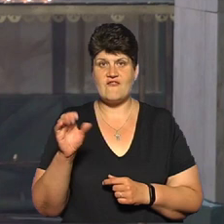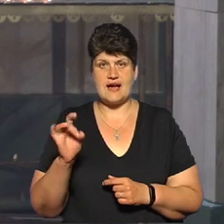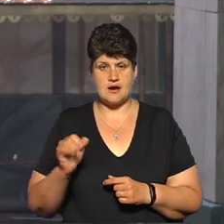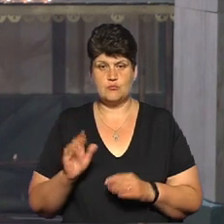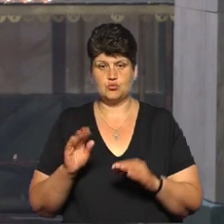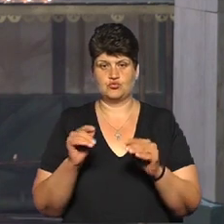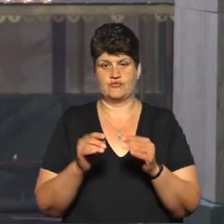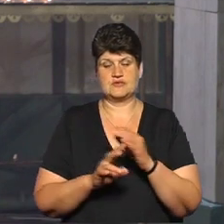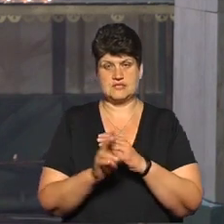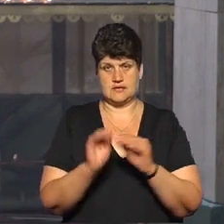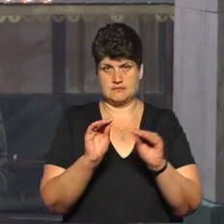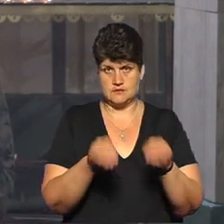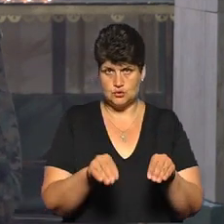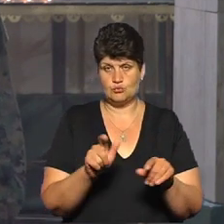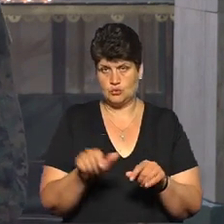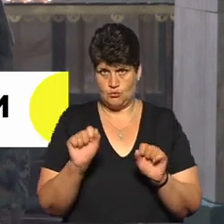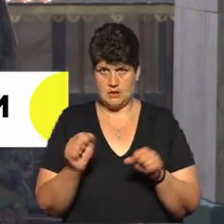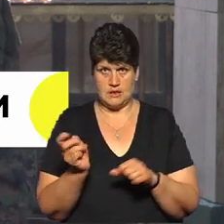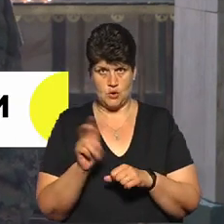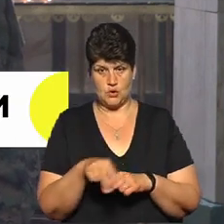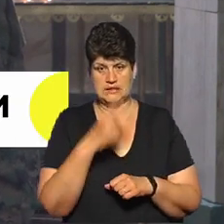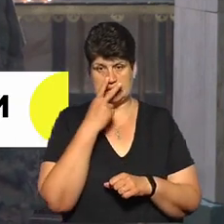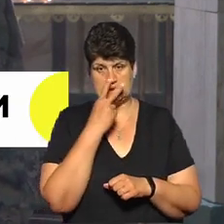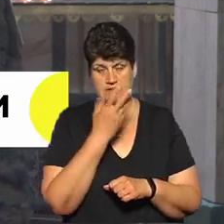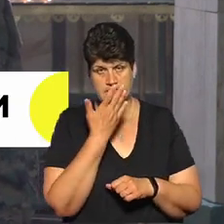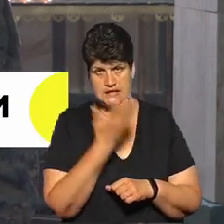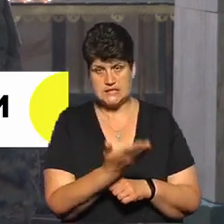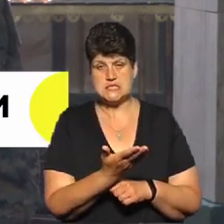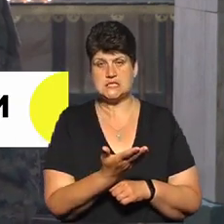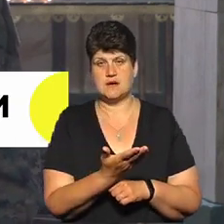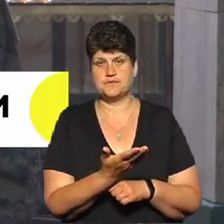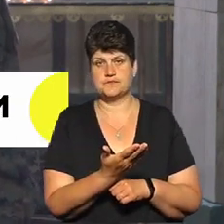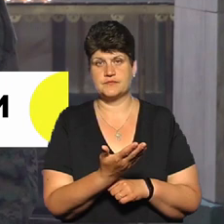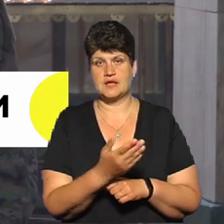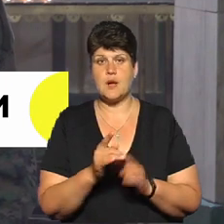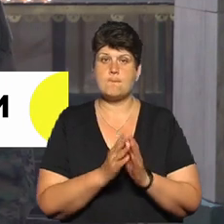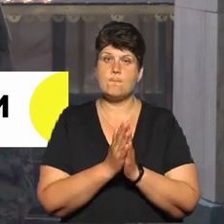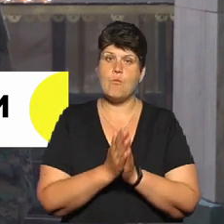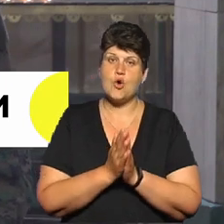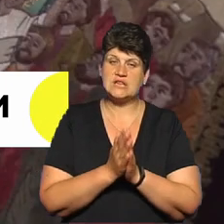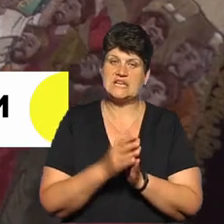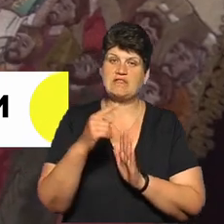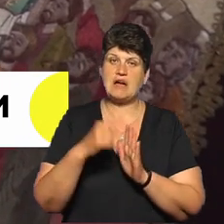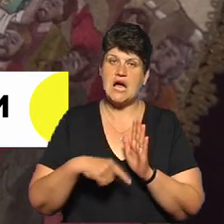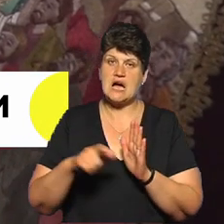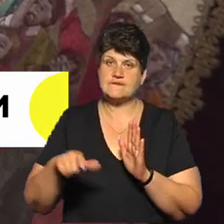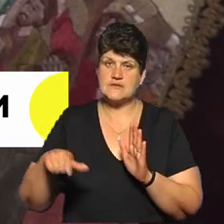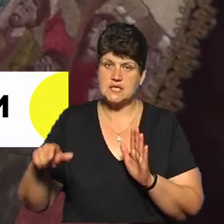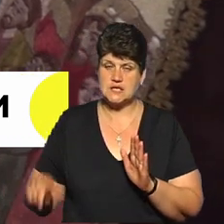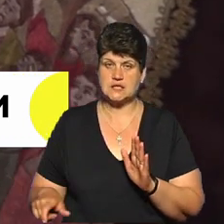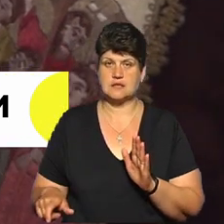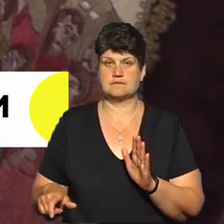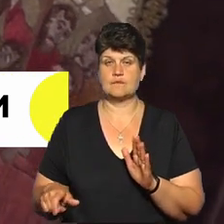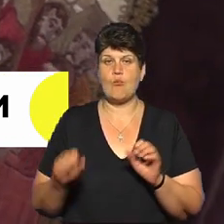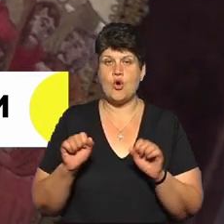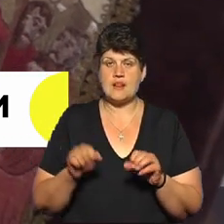люди могли приходити, дивитися, щоб, як кажуть, молитва вірних наших парафіян могла освячувати